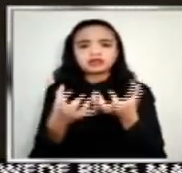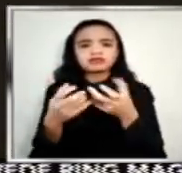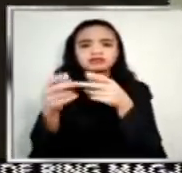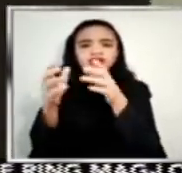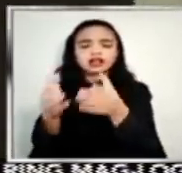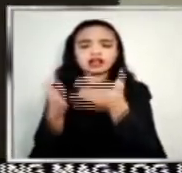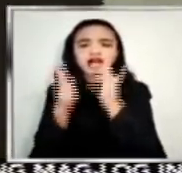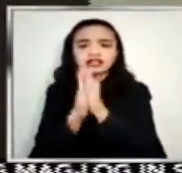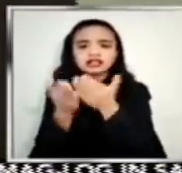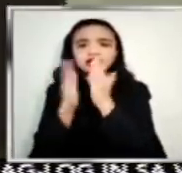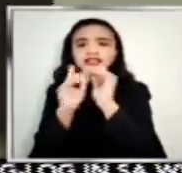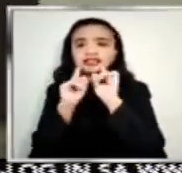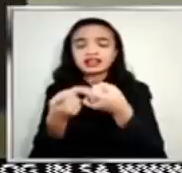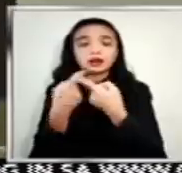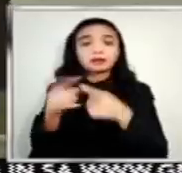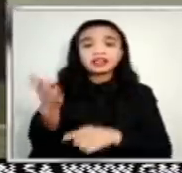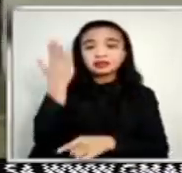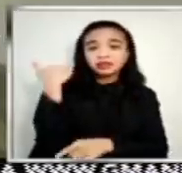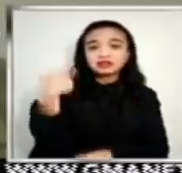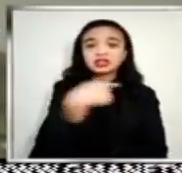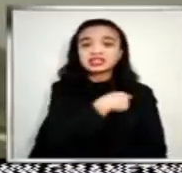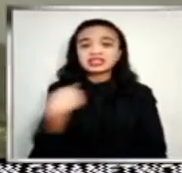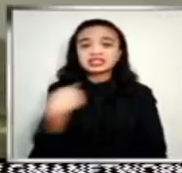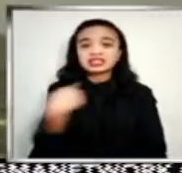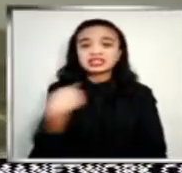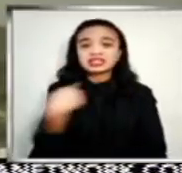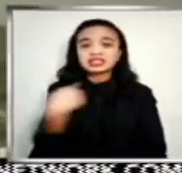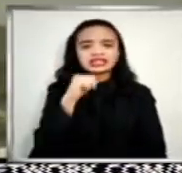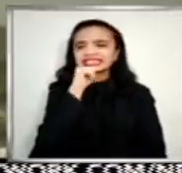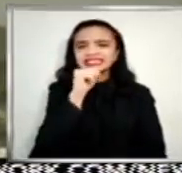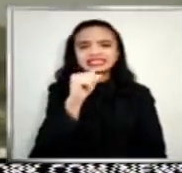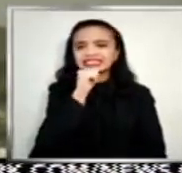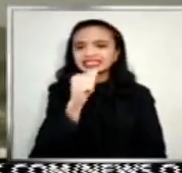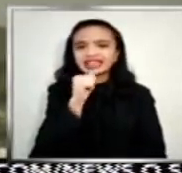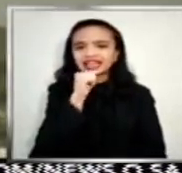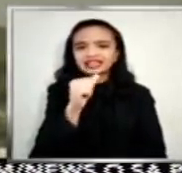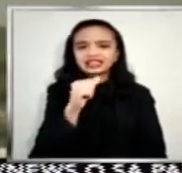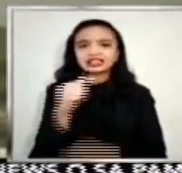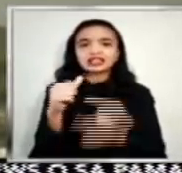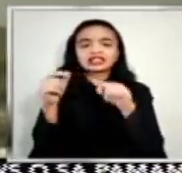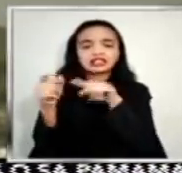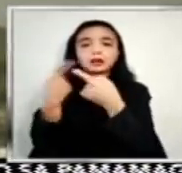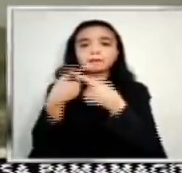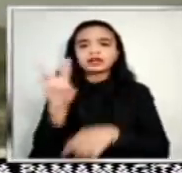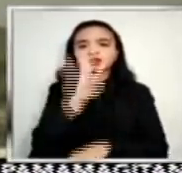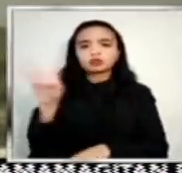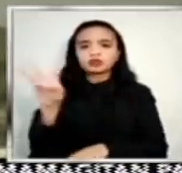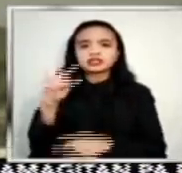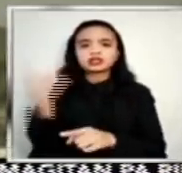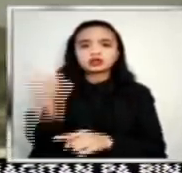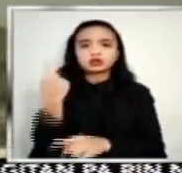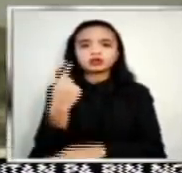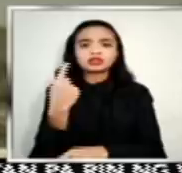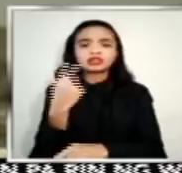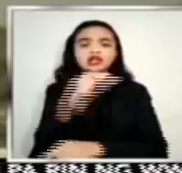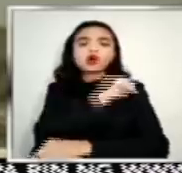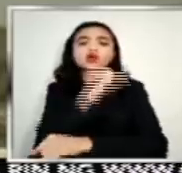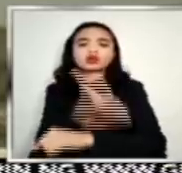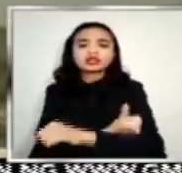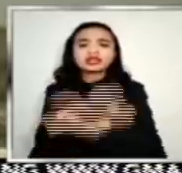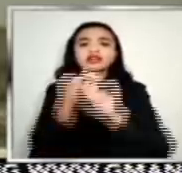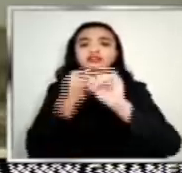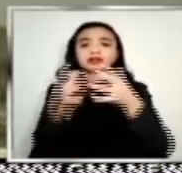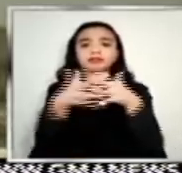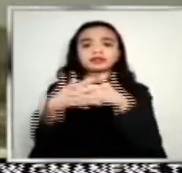dati nang sinabi ng China na hindi sila, kundi ang mga Western powers gaya ng Amerika ang nagpapalala